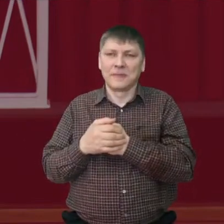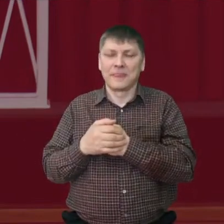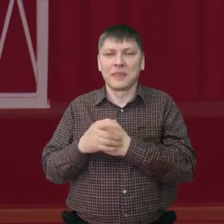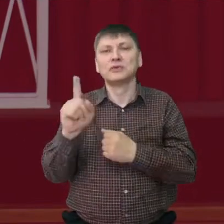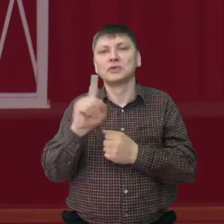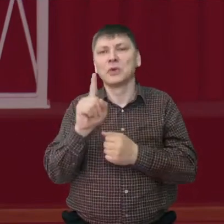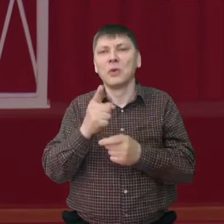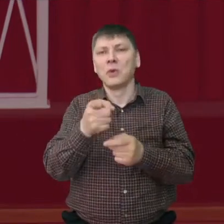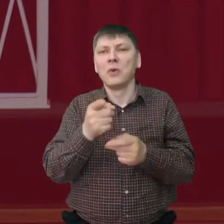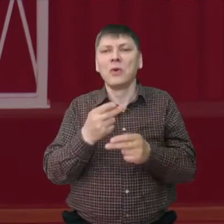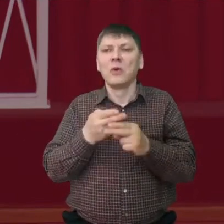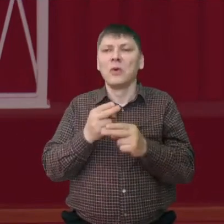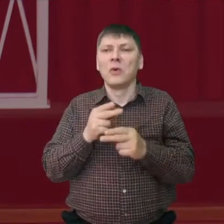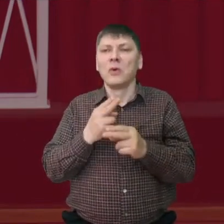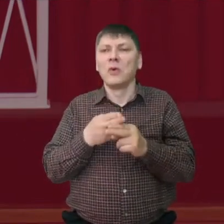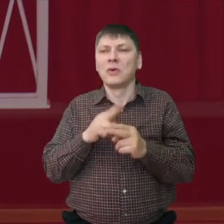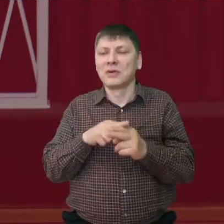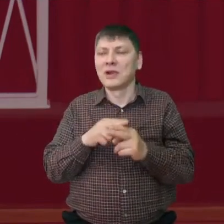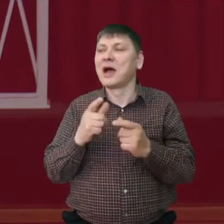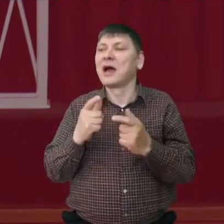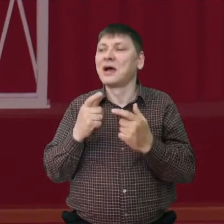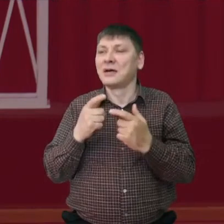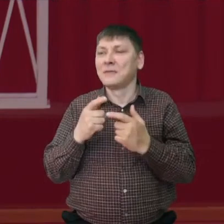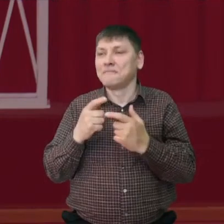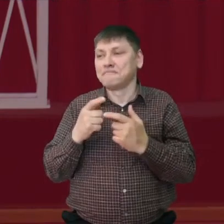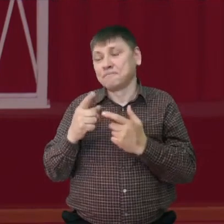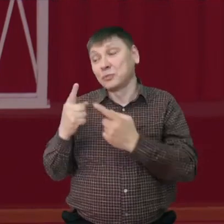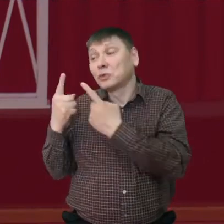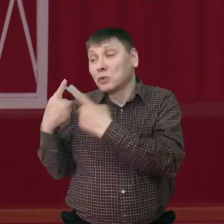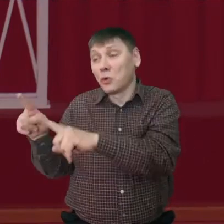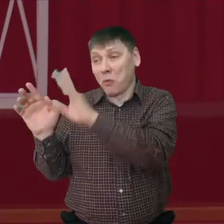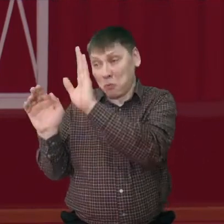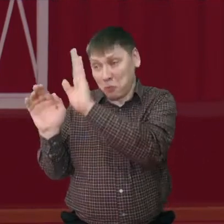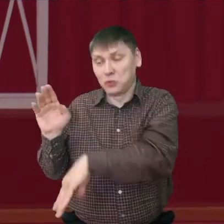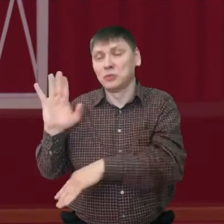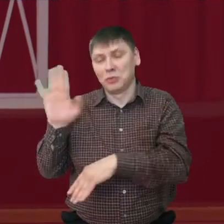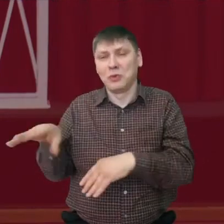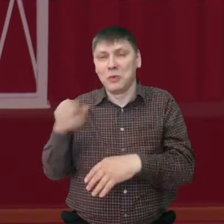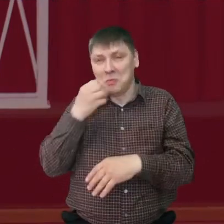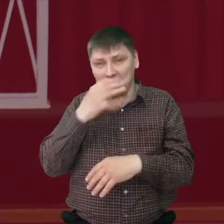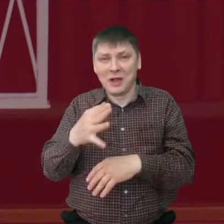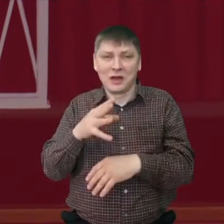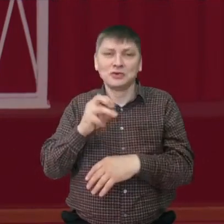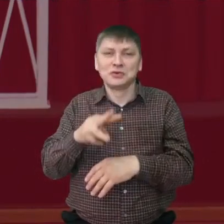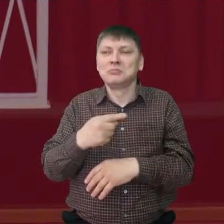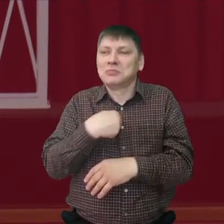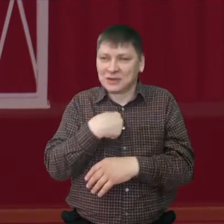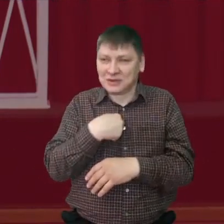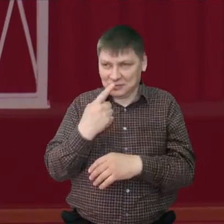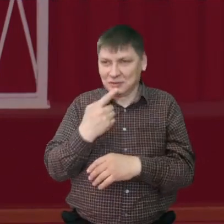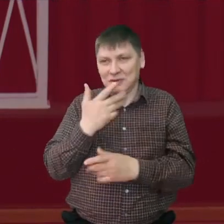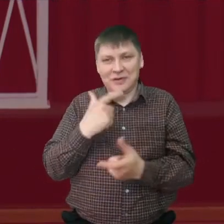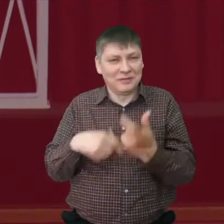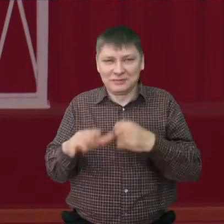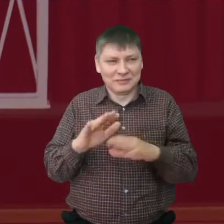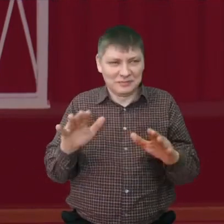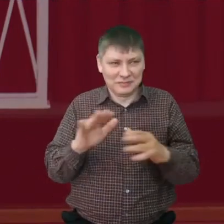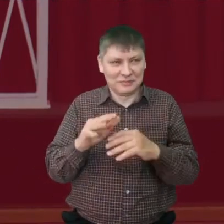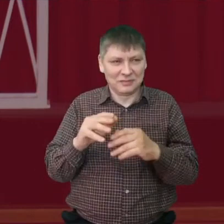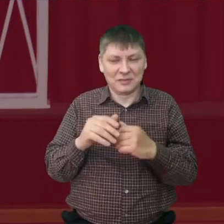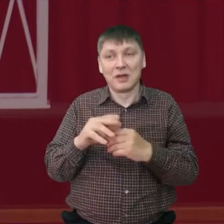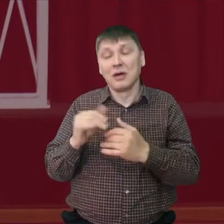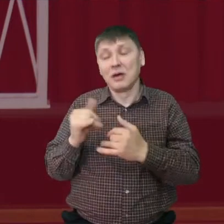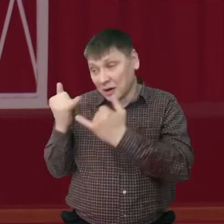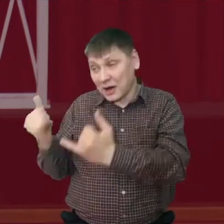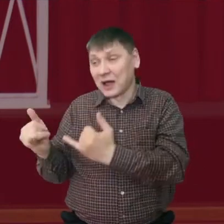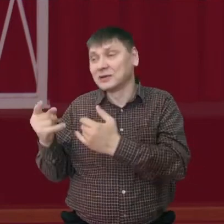чем-то тем, что для себя принесет благо, ради того, чтобы было благо другому человеку. И таким образом, ради интереса